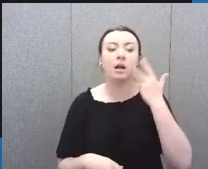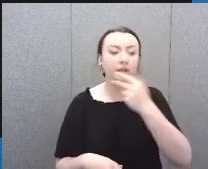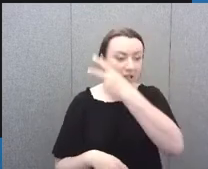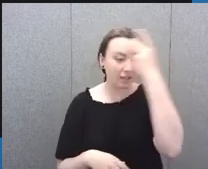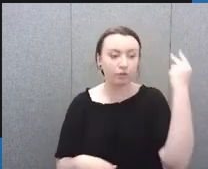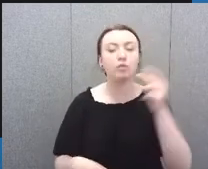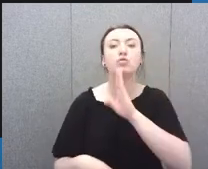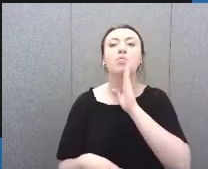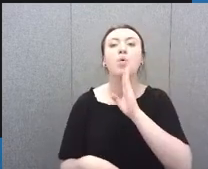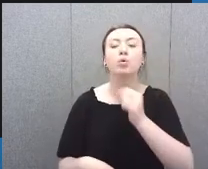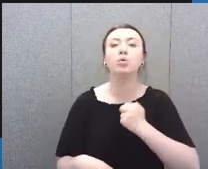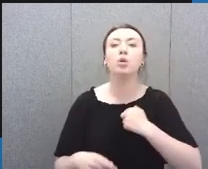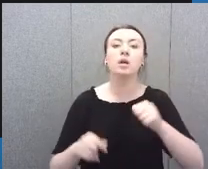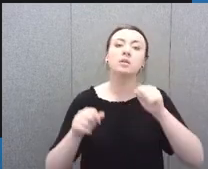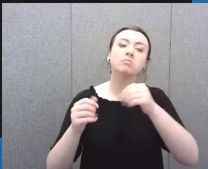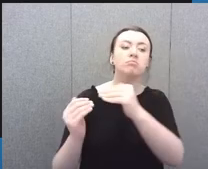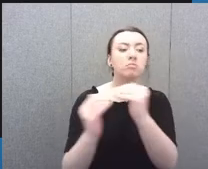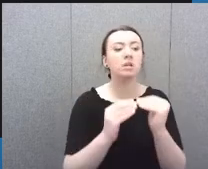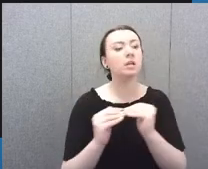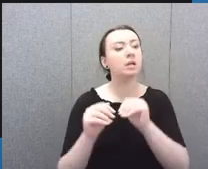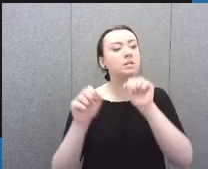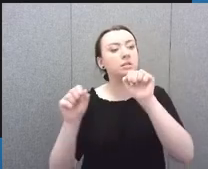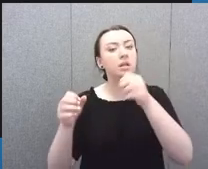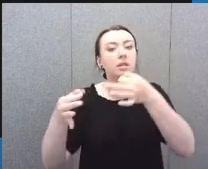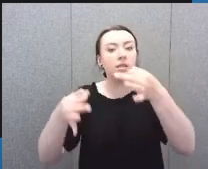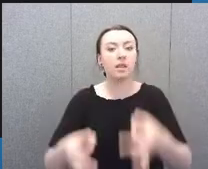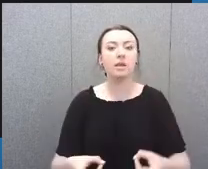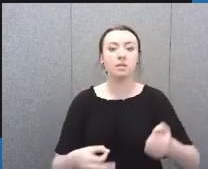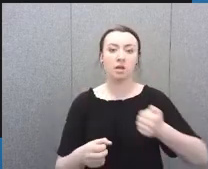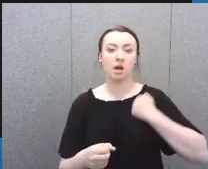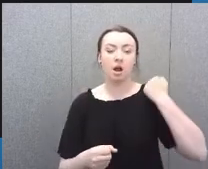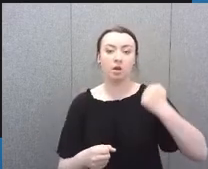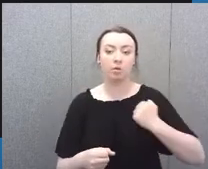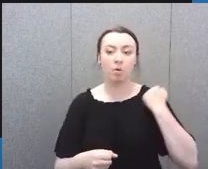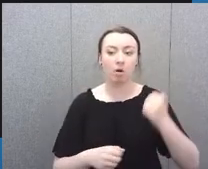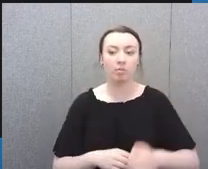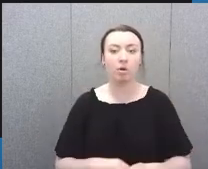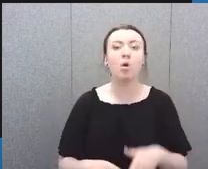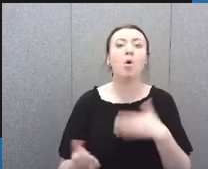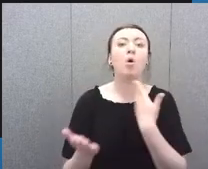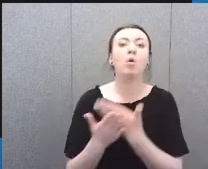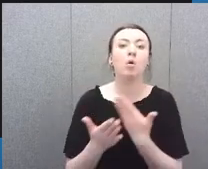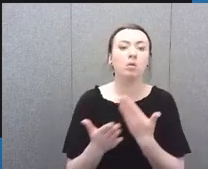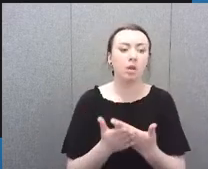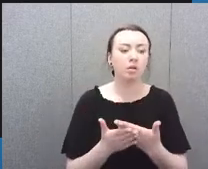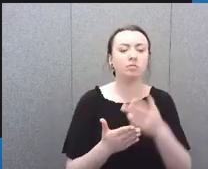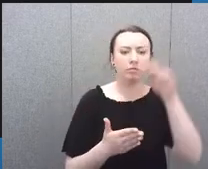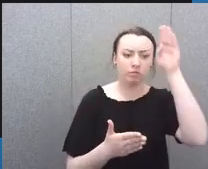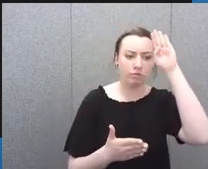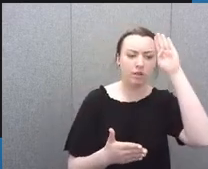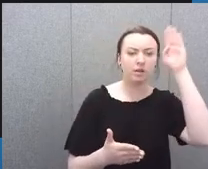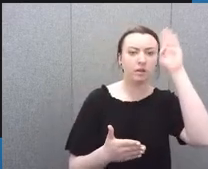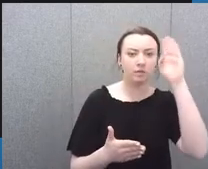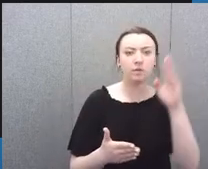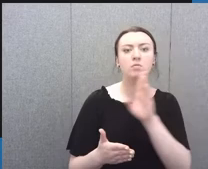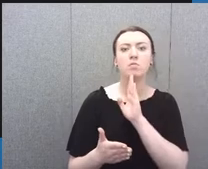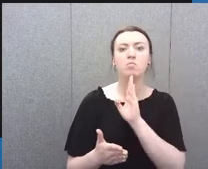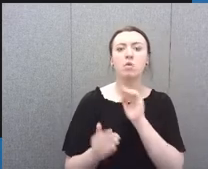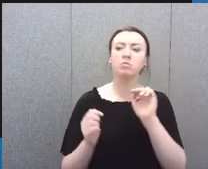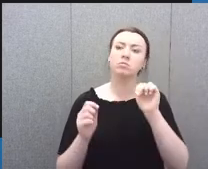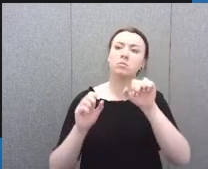оно. Когда литовские женщины будут иметь равные права в вооруженных силах? Почему только